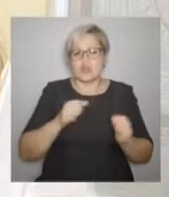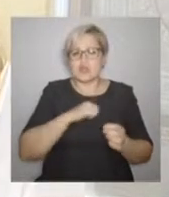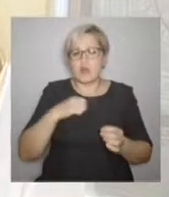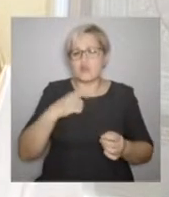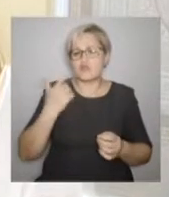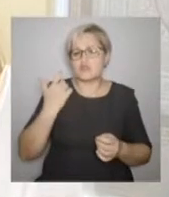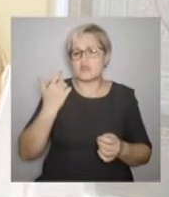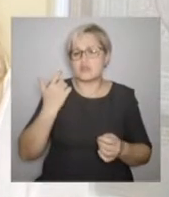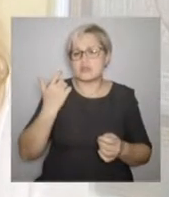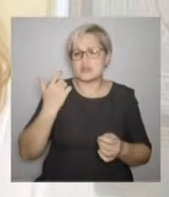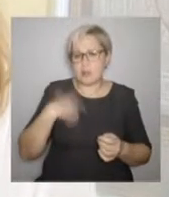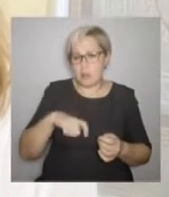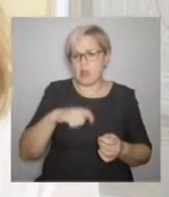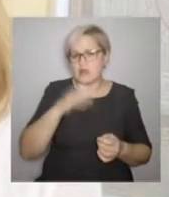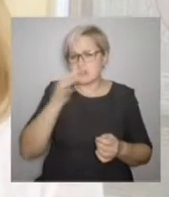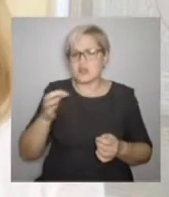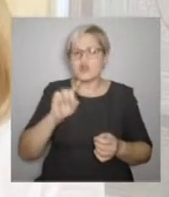попросить у кого-то. И